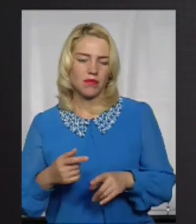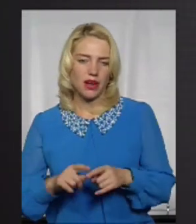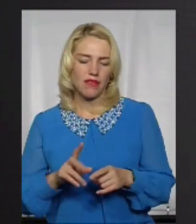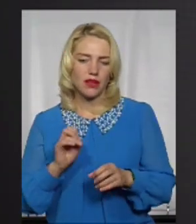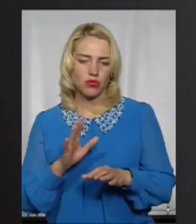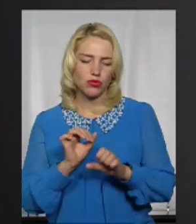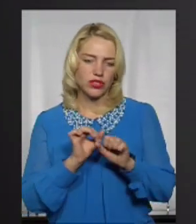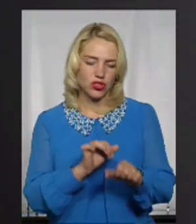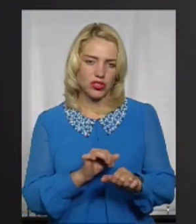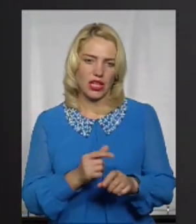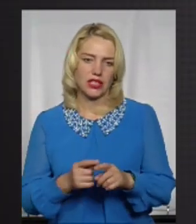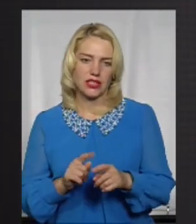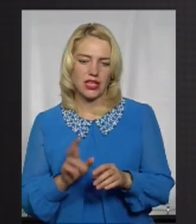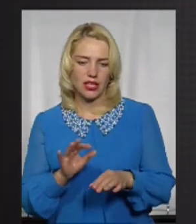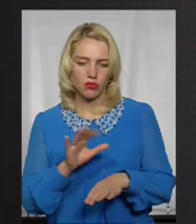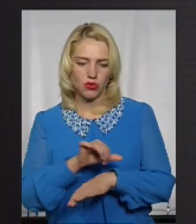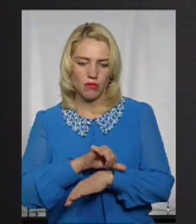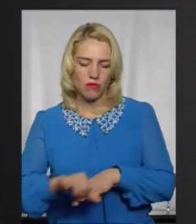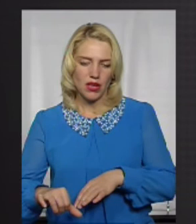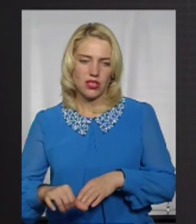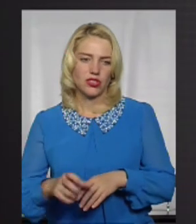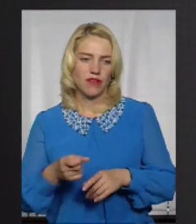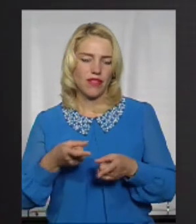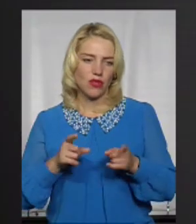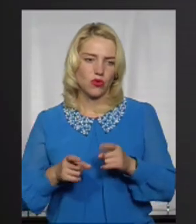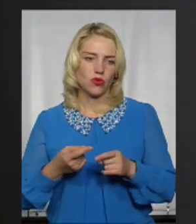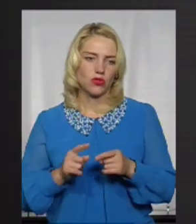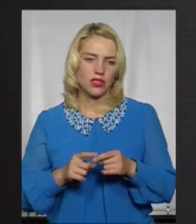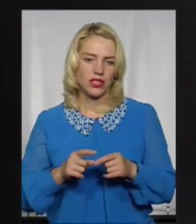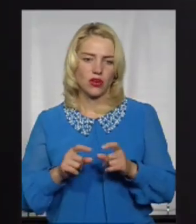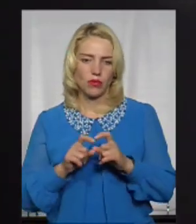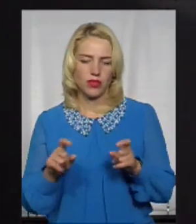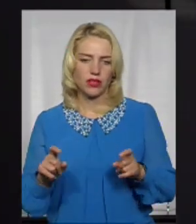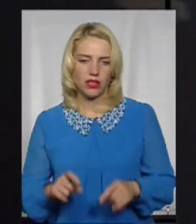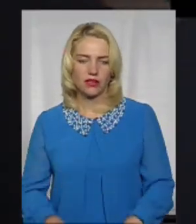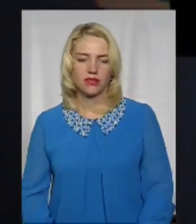об'єкти? Як виносити межі в натуру цих об'єктів? Заповідання.